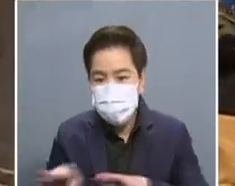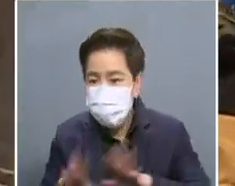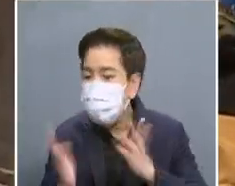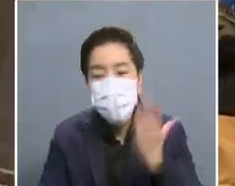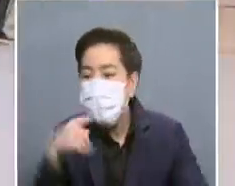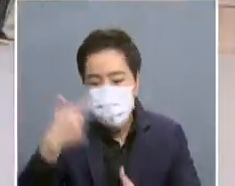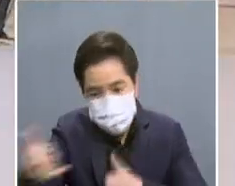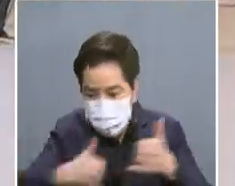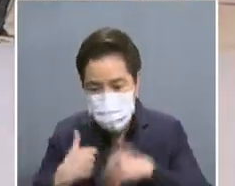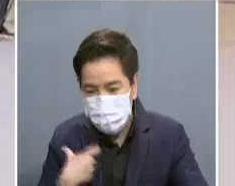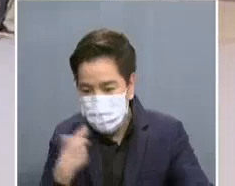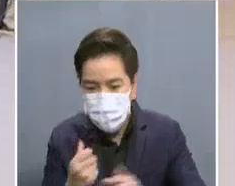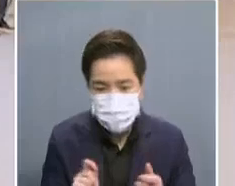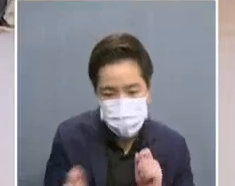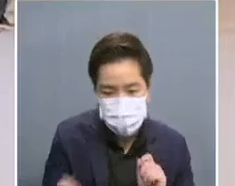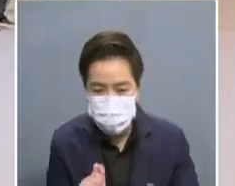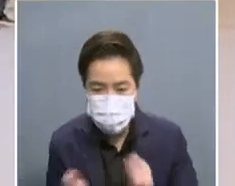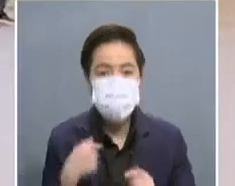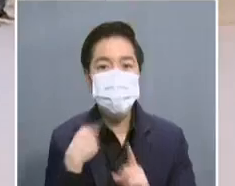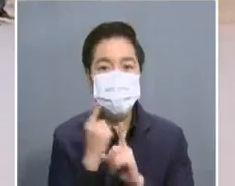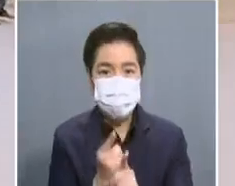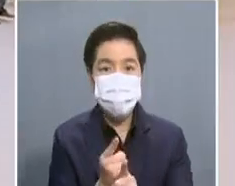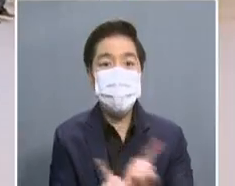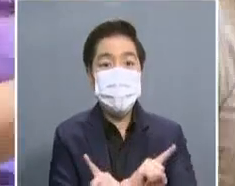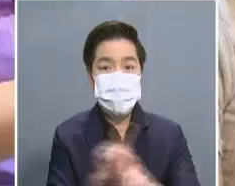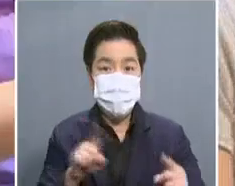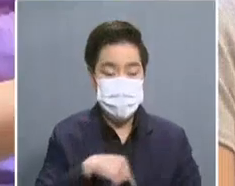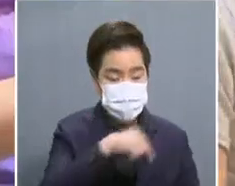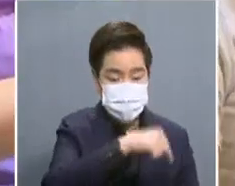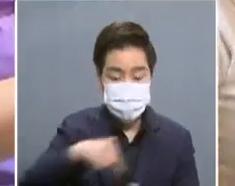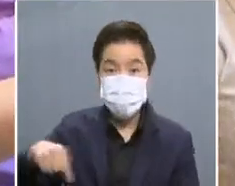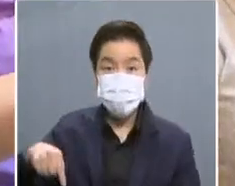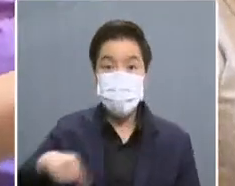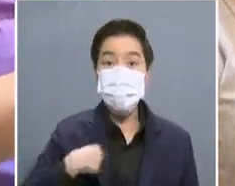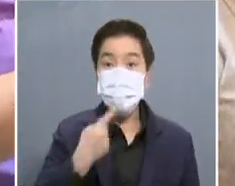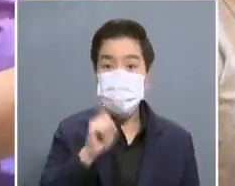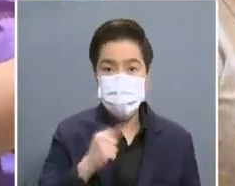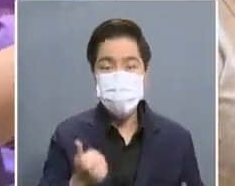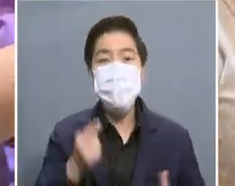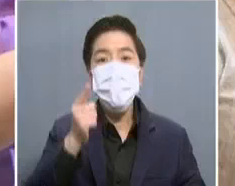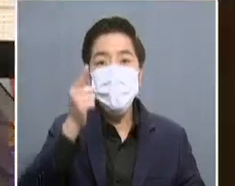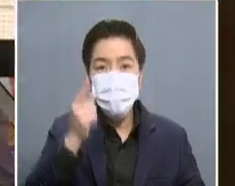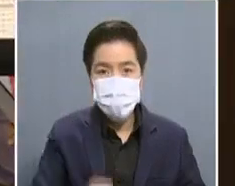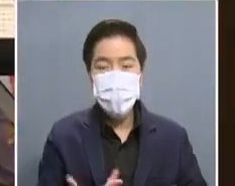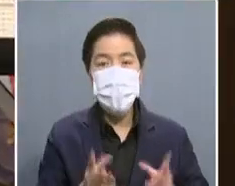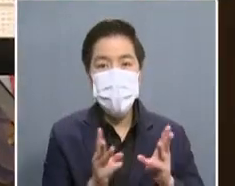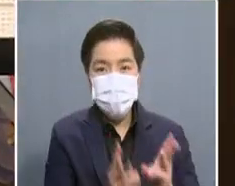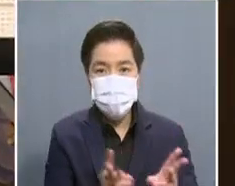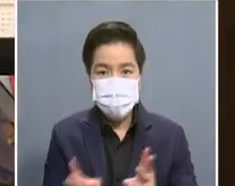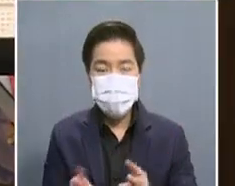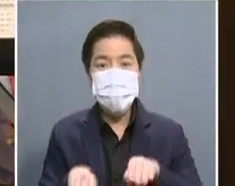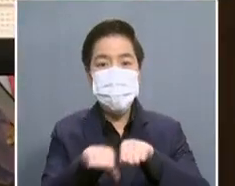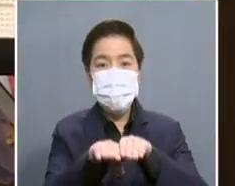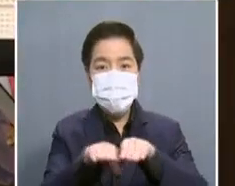ซีนซึ่งจะปรับเปลี่ยนได้ตามความเหมาะสมแต่ว่าทุกจุดเนี่ยนะอย่างที่คุณศิริบอกจะต้องมีการดำเนินการตามมาตร